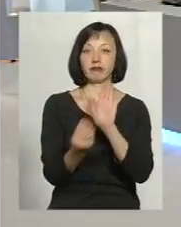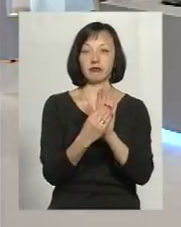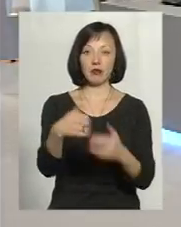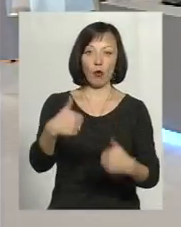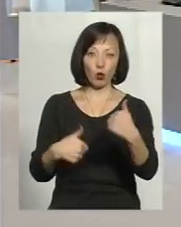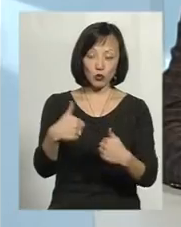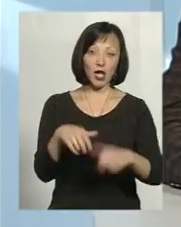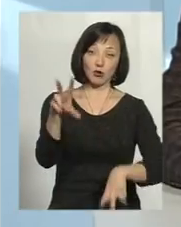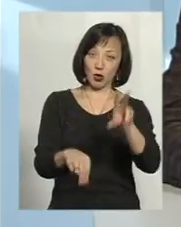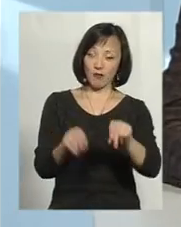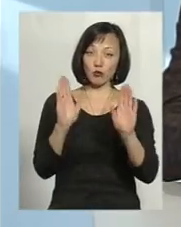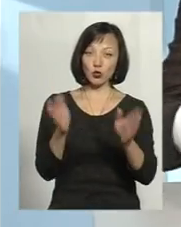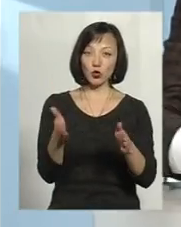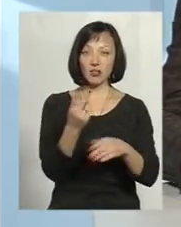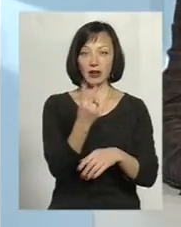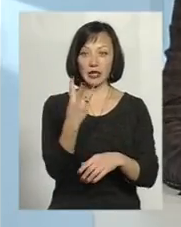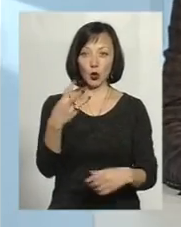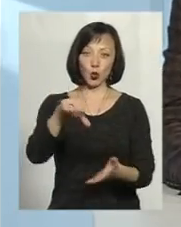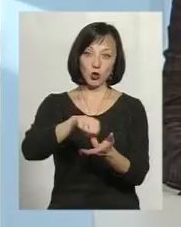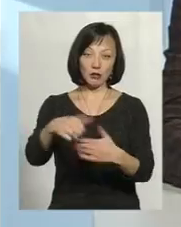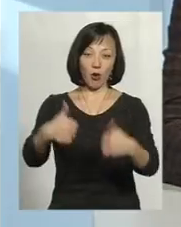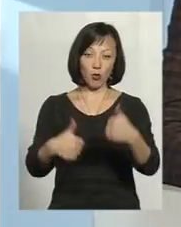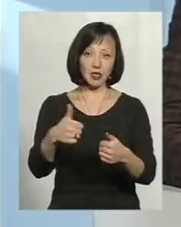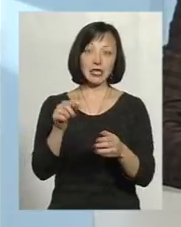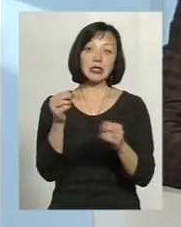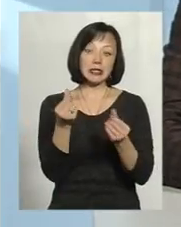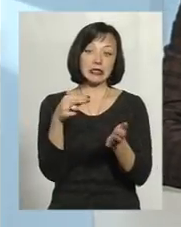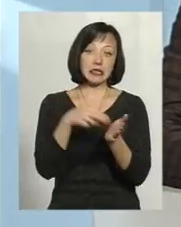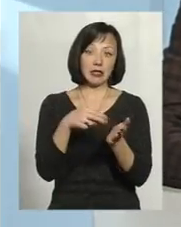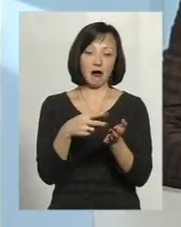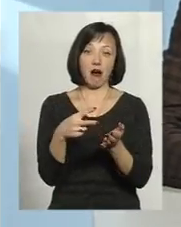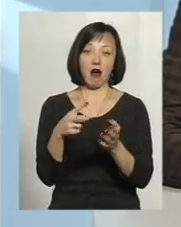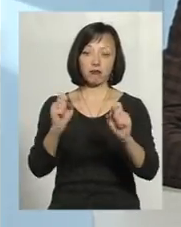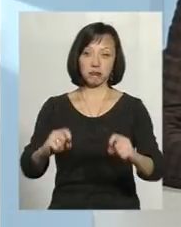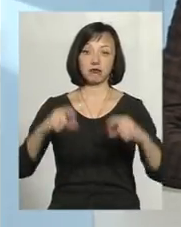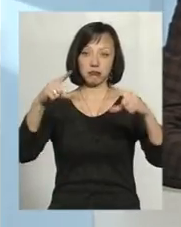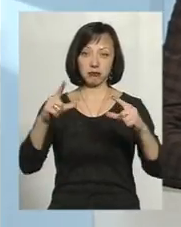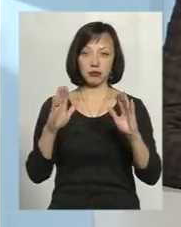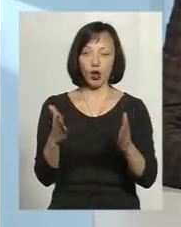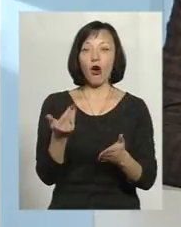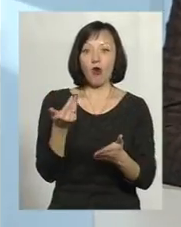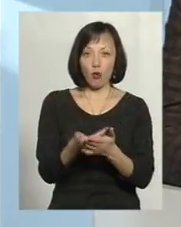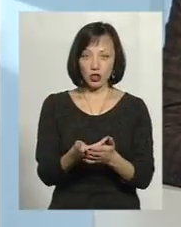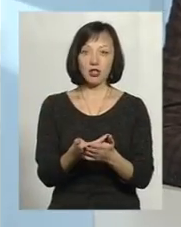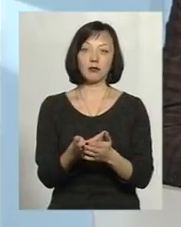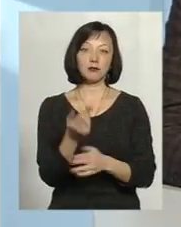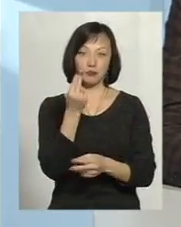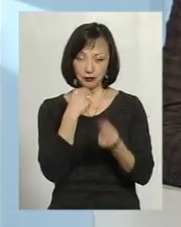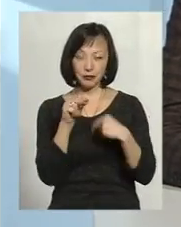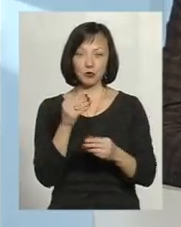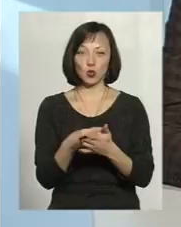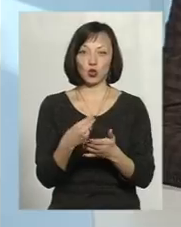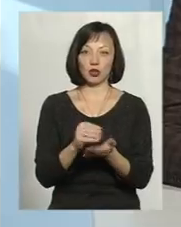конкурс, сподіваємось, що будуть там 2-3 учасники, і від того ціна і вартість комунального майна тільки зростатиме, отже виграватиме і безпосередньо